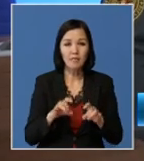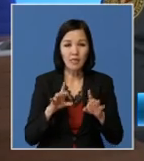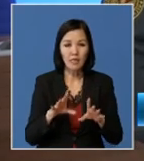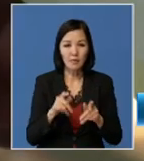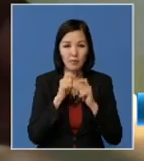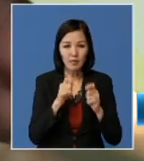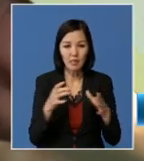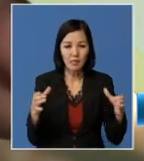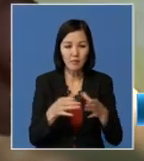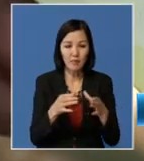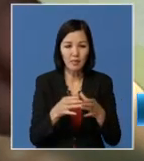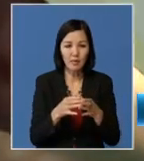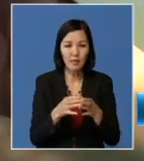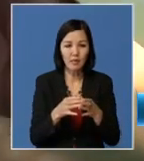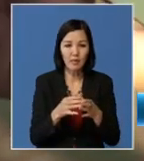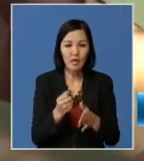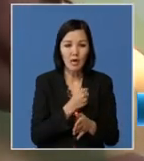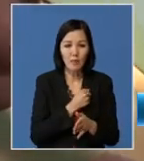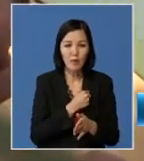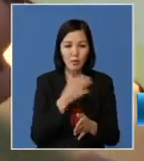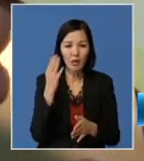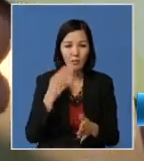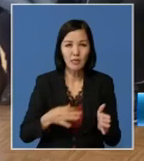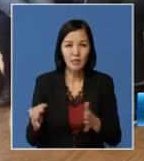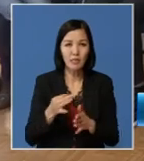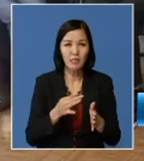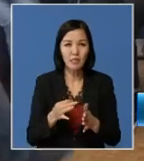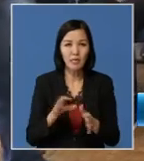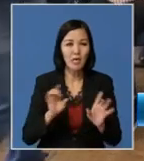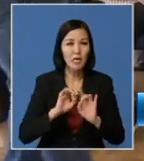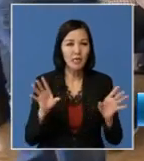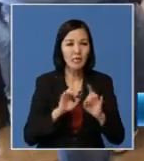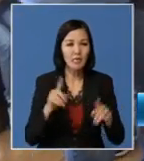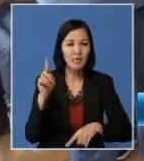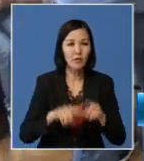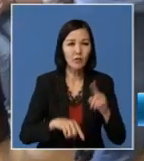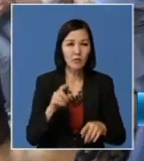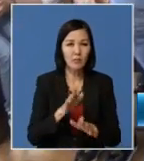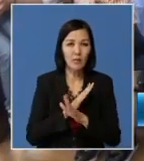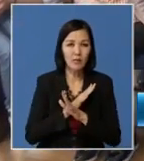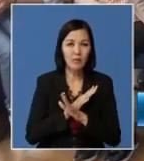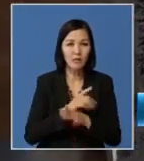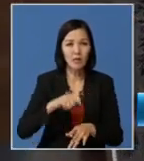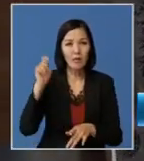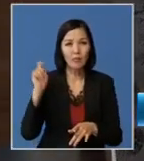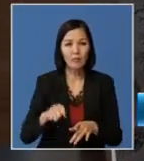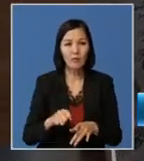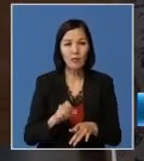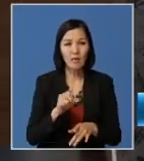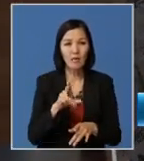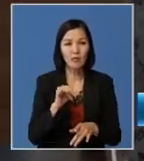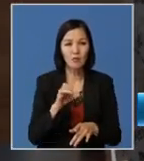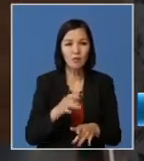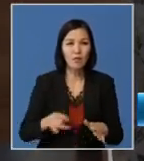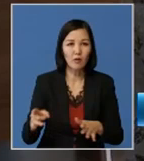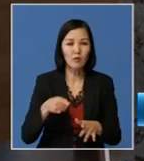стенах Департамента по делам обороны Алматинской области. Как рассказали родственники погибшего, на войну их предок призван из Аксуского района